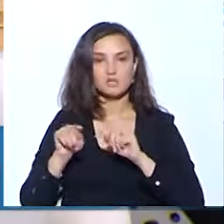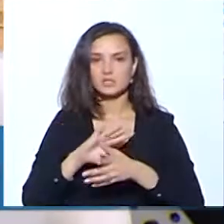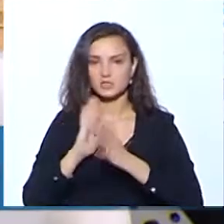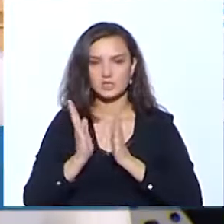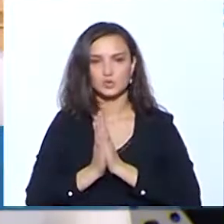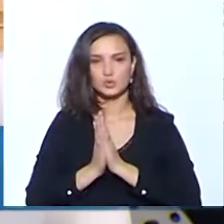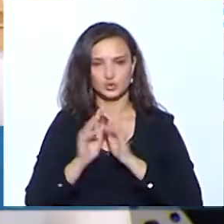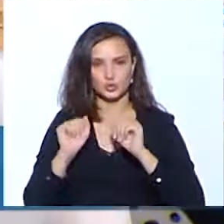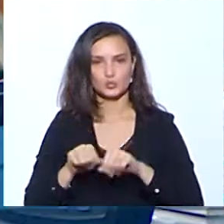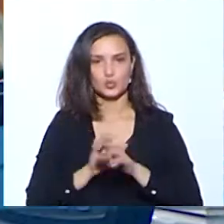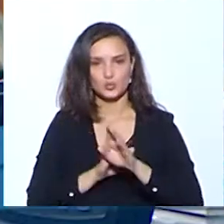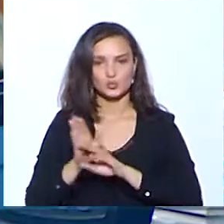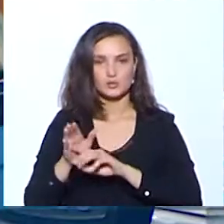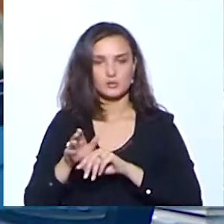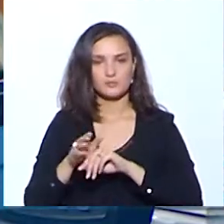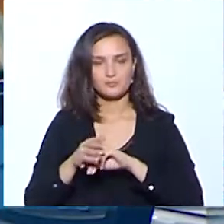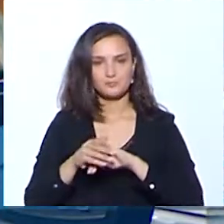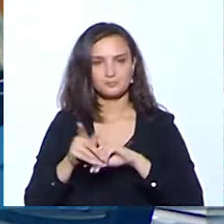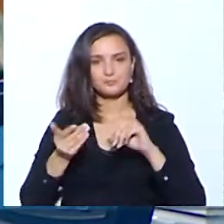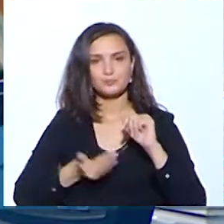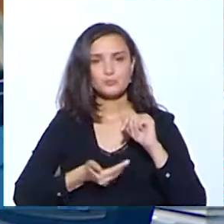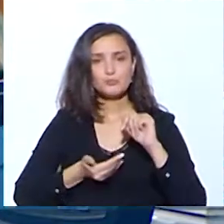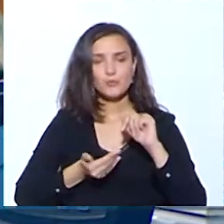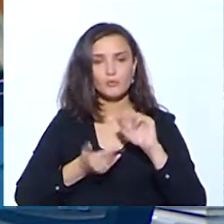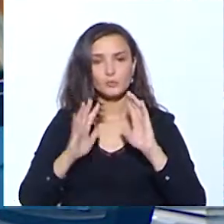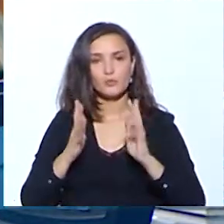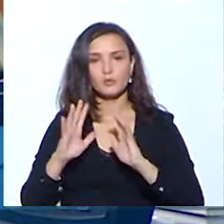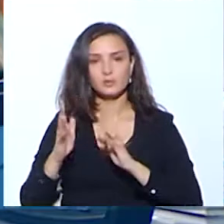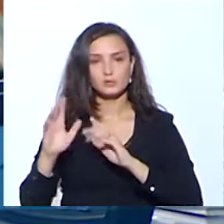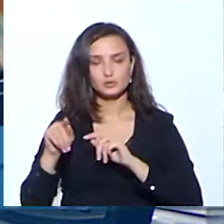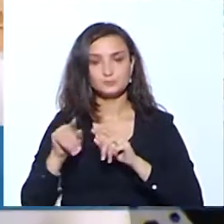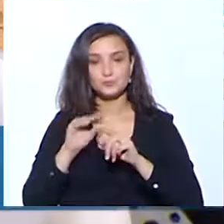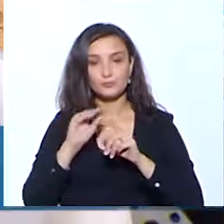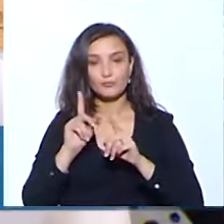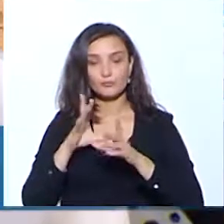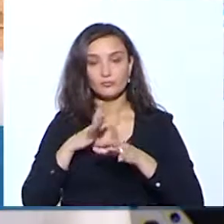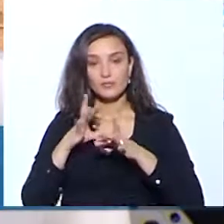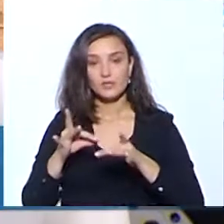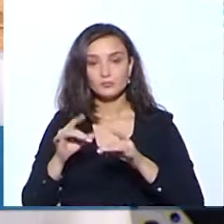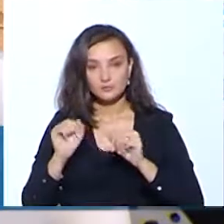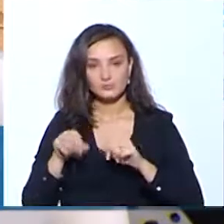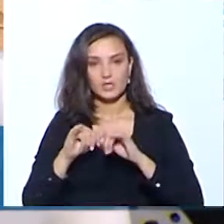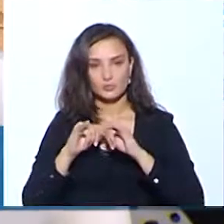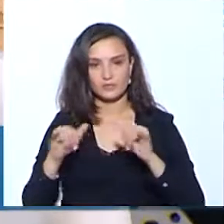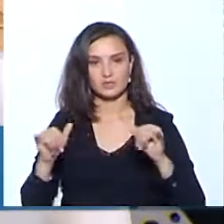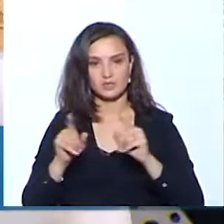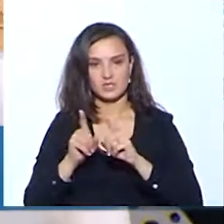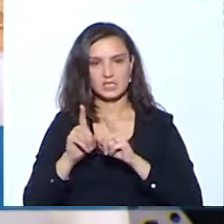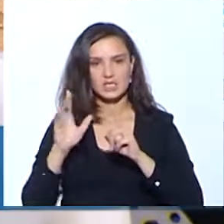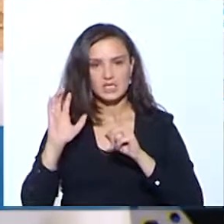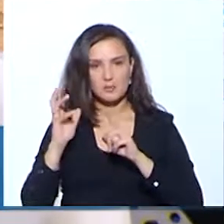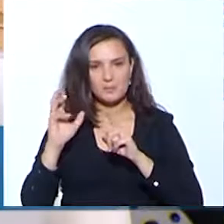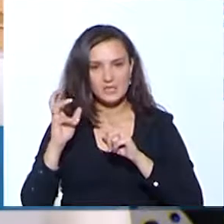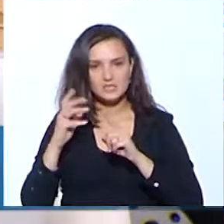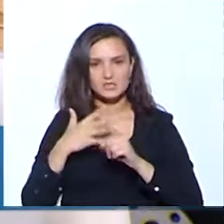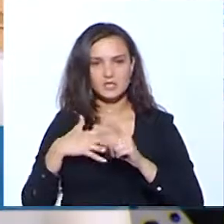თავსებით შესაძლებელია, რომ არასახარბიელო ცხოვრებისეულ მოვლენებთან შეხებაში განუვითარდეს ასეთი